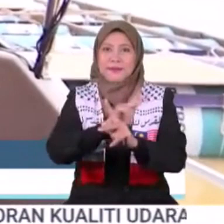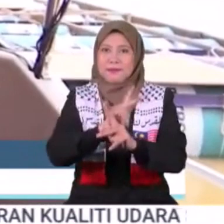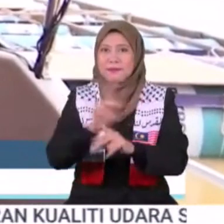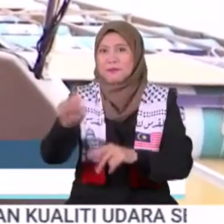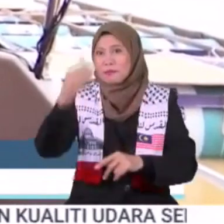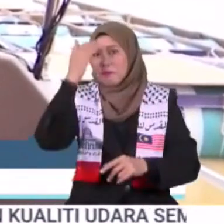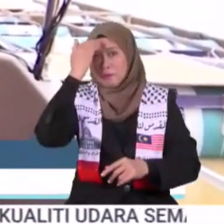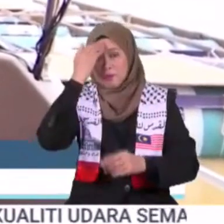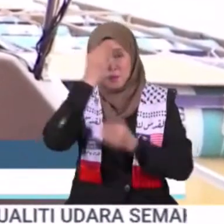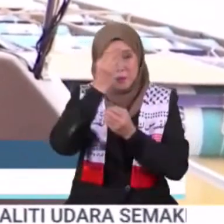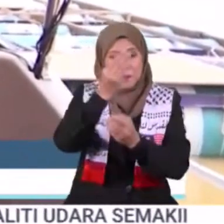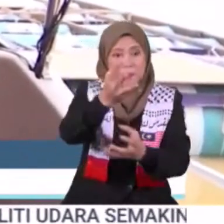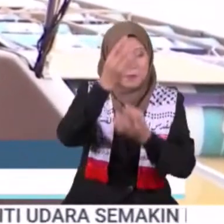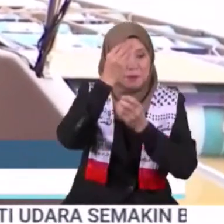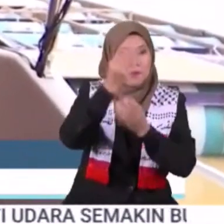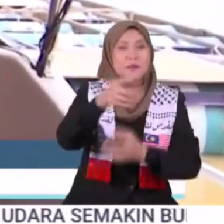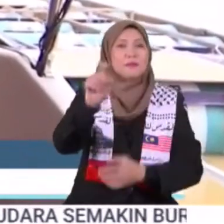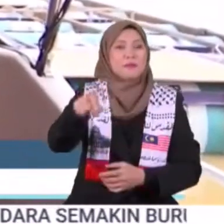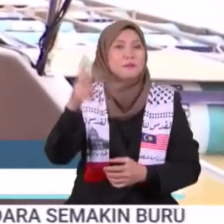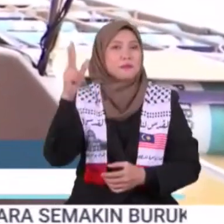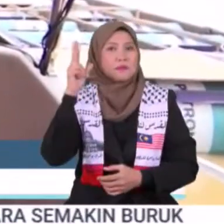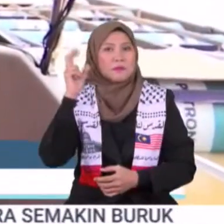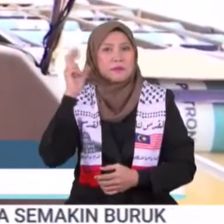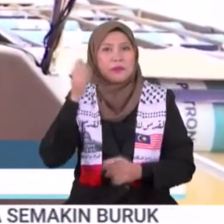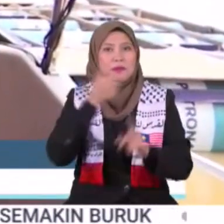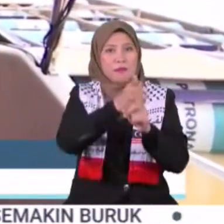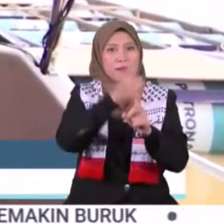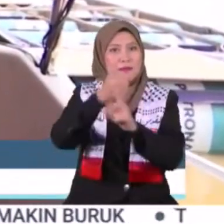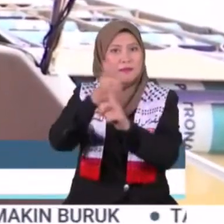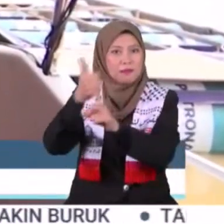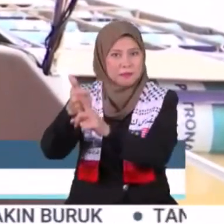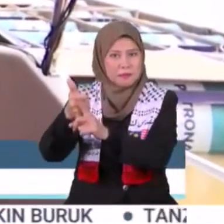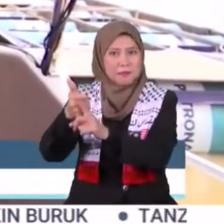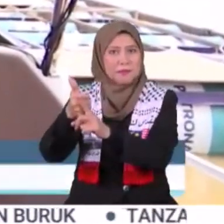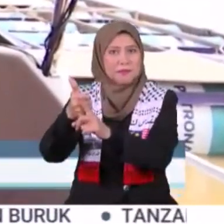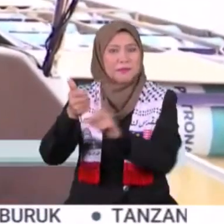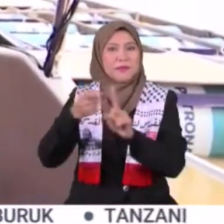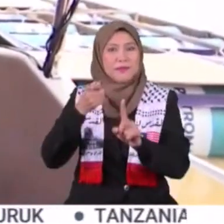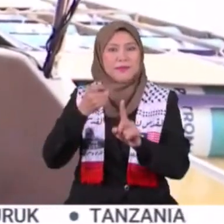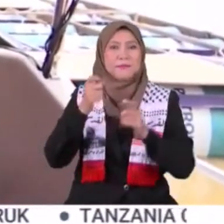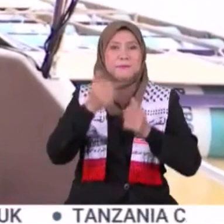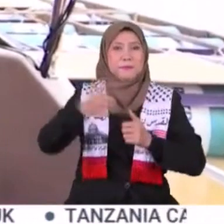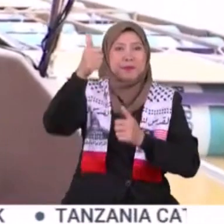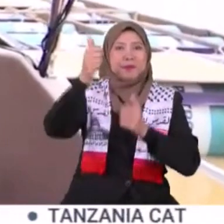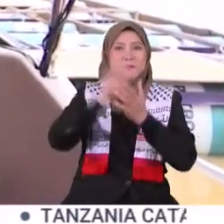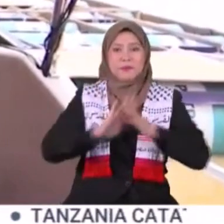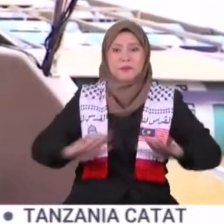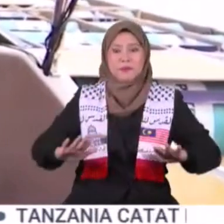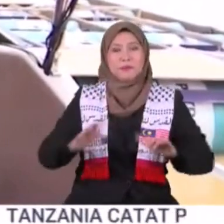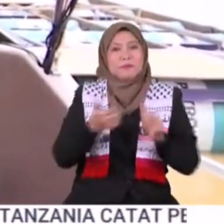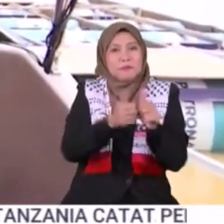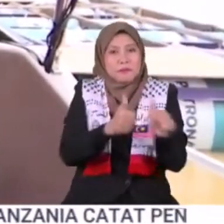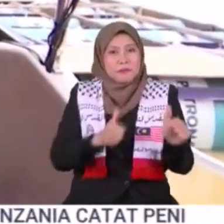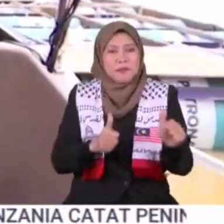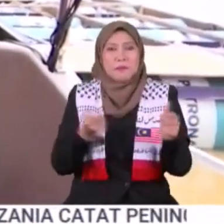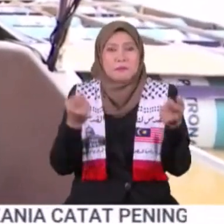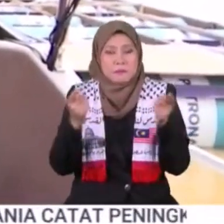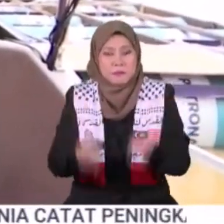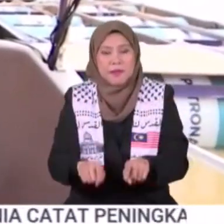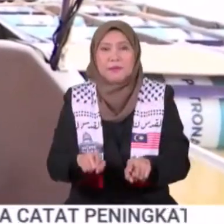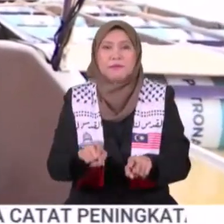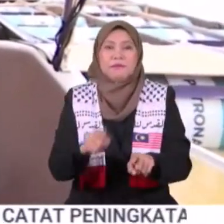peka selain sentiasa mendengar arahan yang dikeluarkan oleh pihak keselamatan bagi mengelakkan